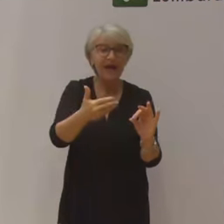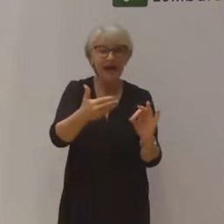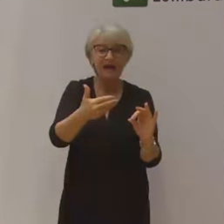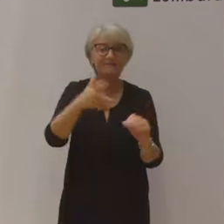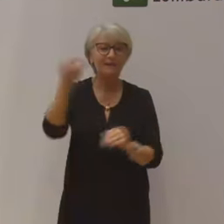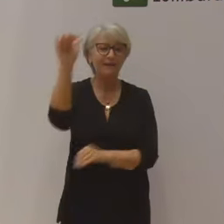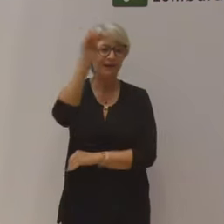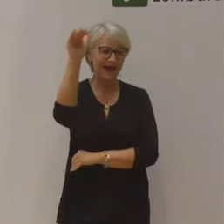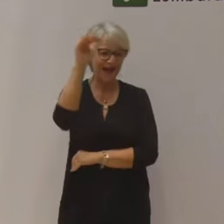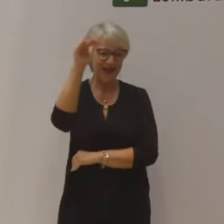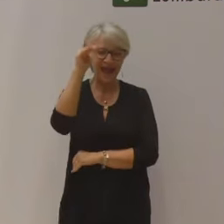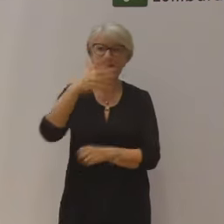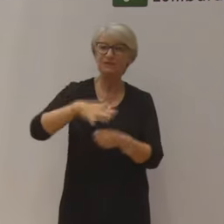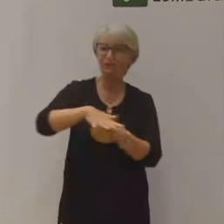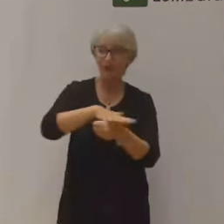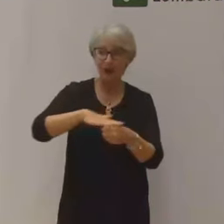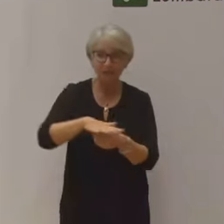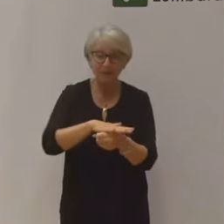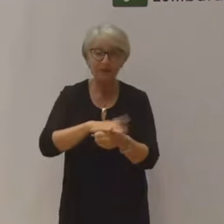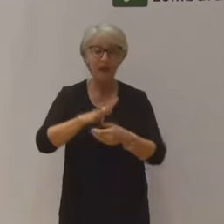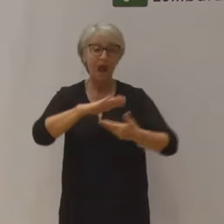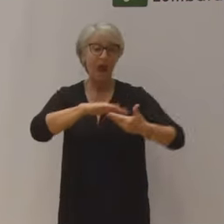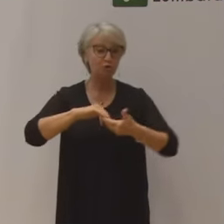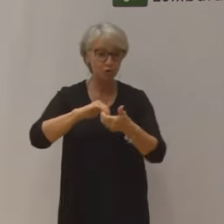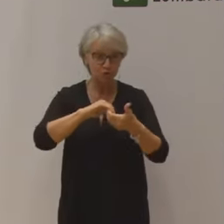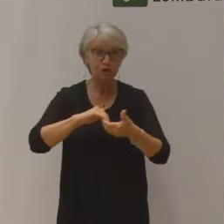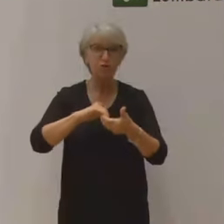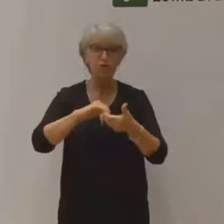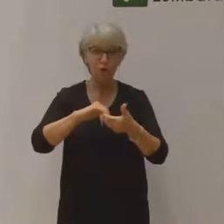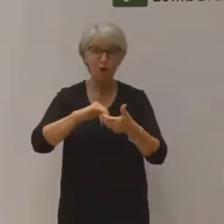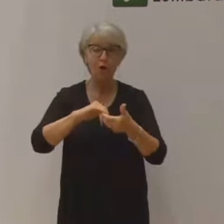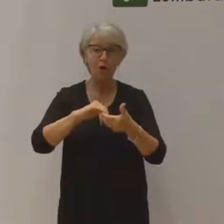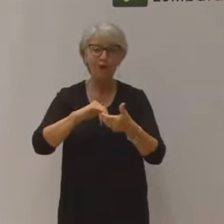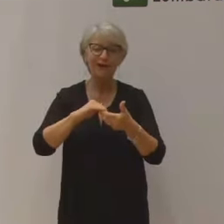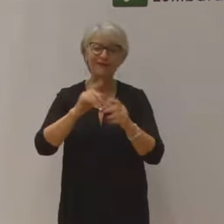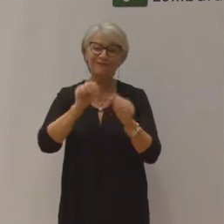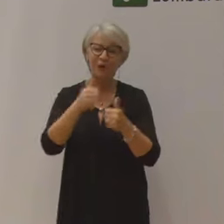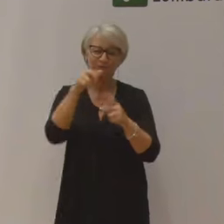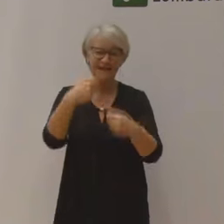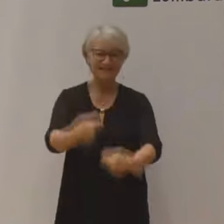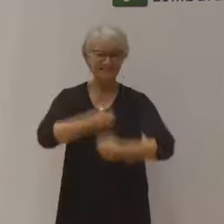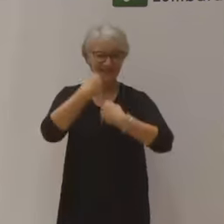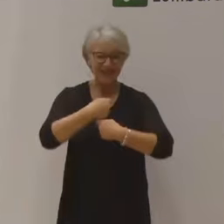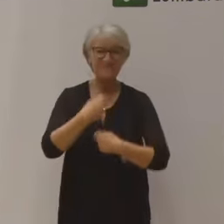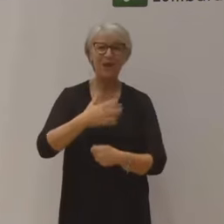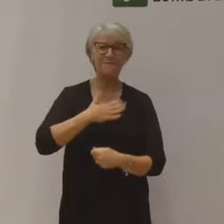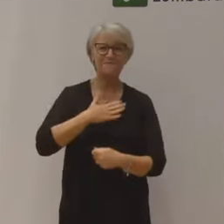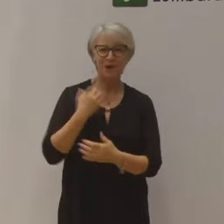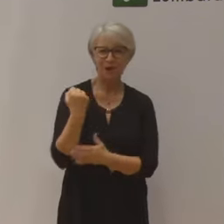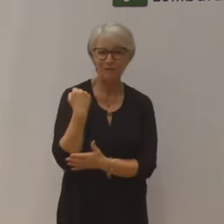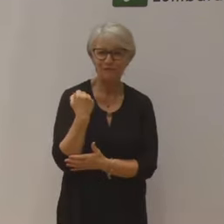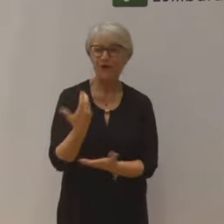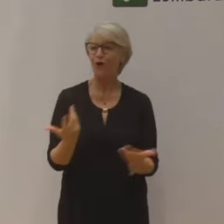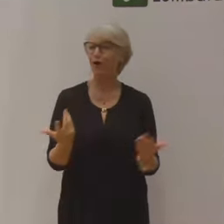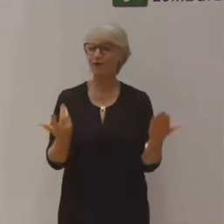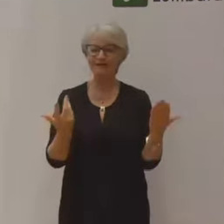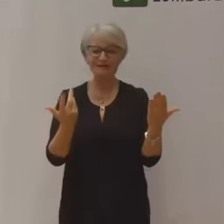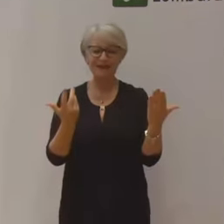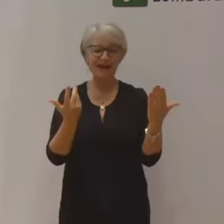ai ragazzi, alle famiglie, alle associazioni che sono un po' il mio stimolo, la mia forza, ed è